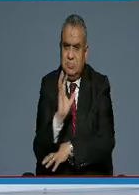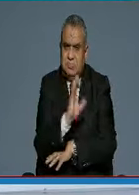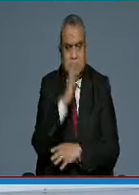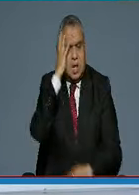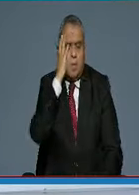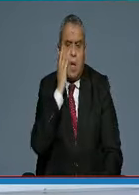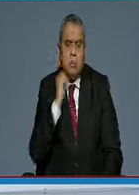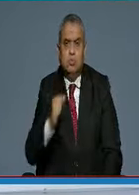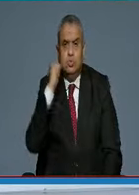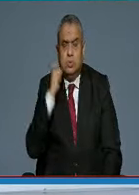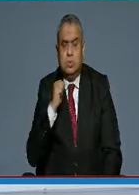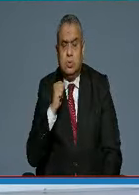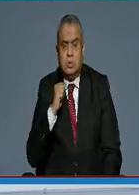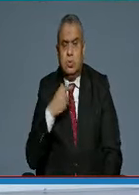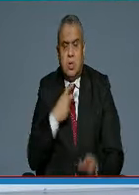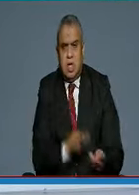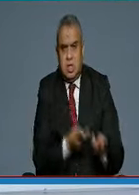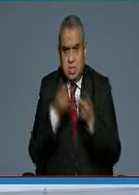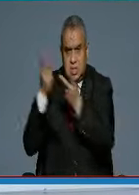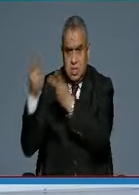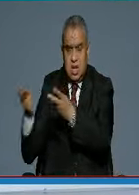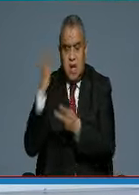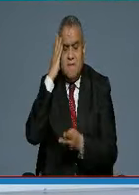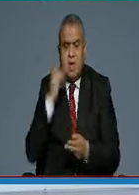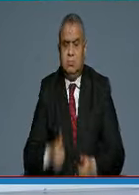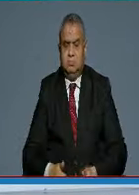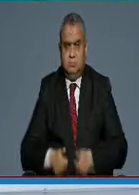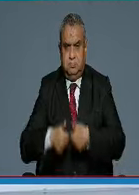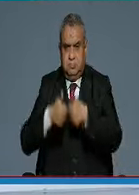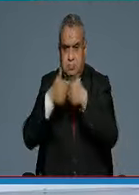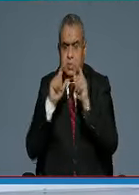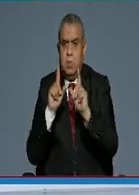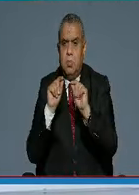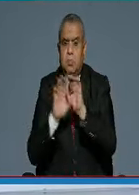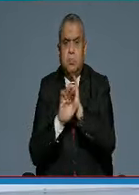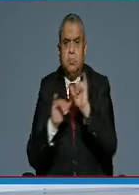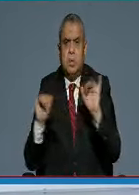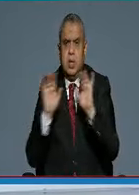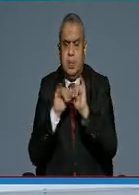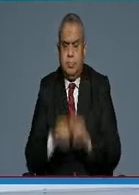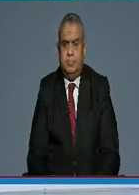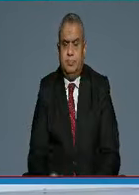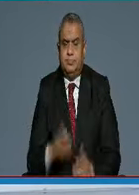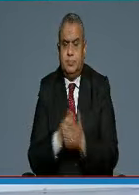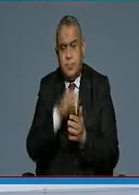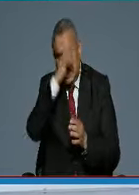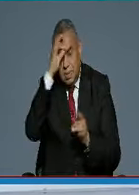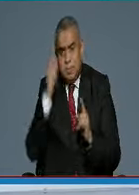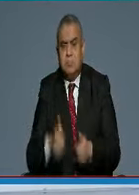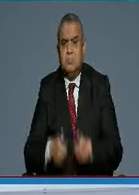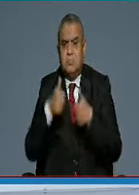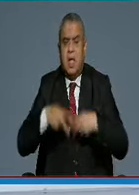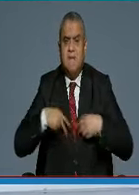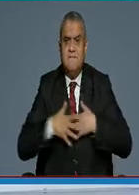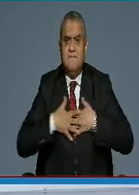بامانه حسن الاستضافه والكرم الشديد كل حاجه النهارده يعني مثاليه تحس ان هم فرحانين